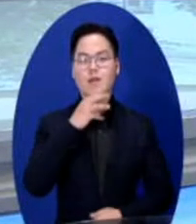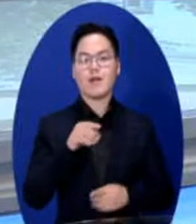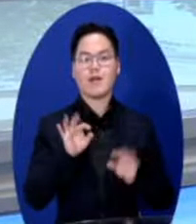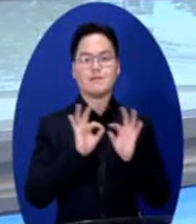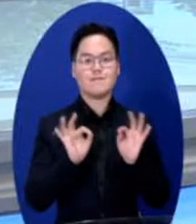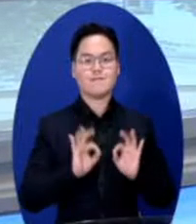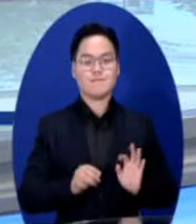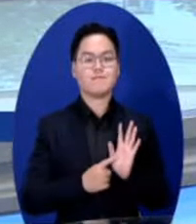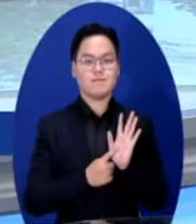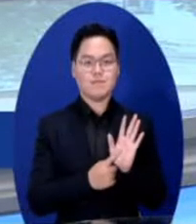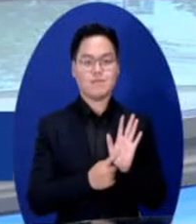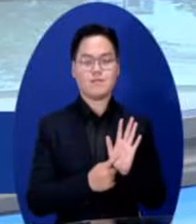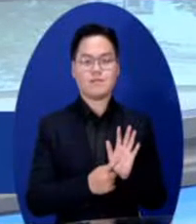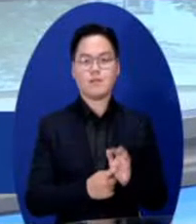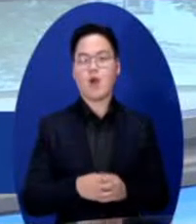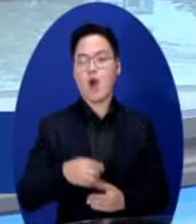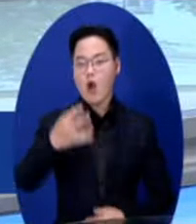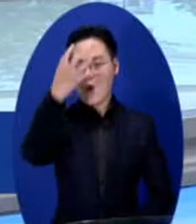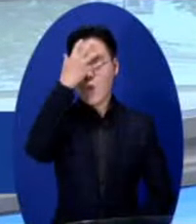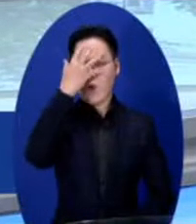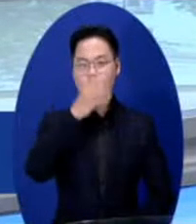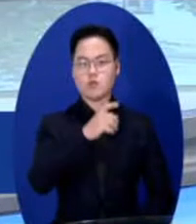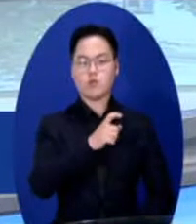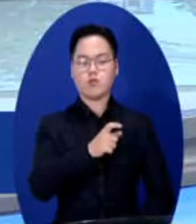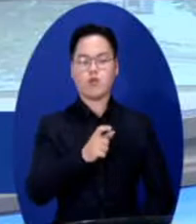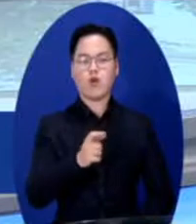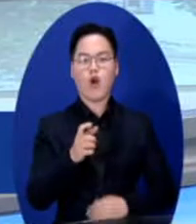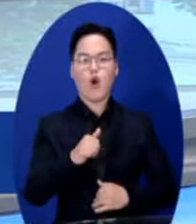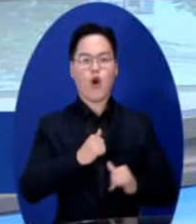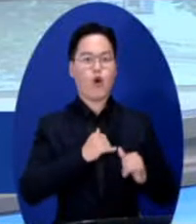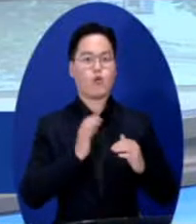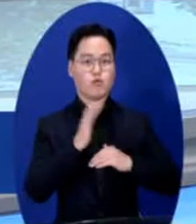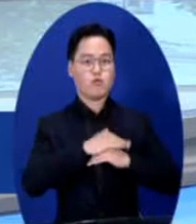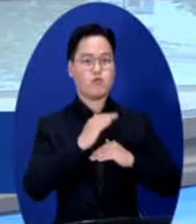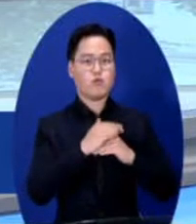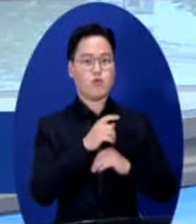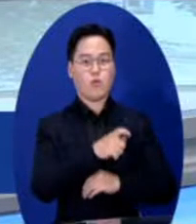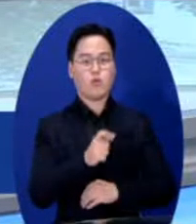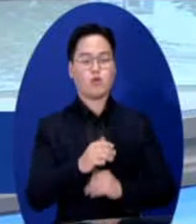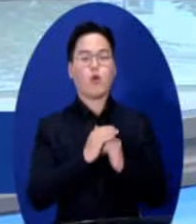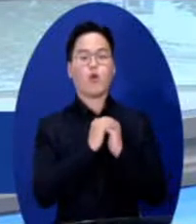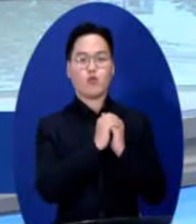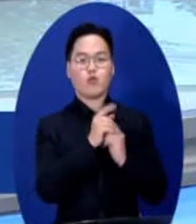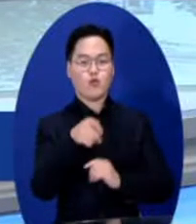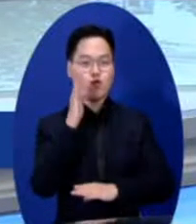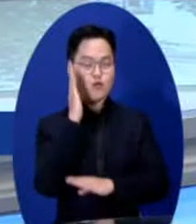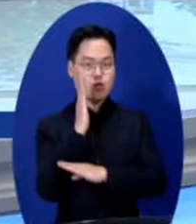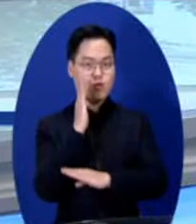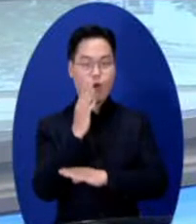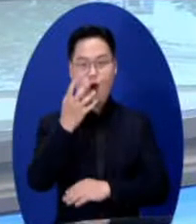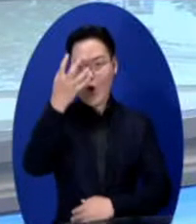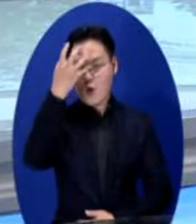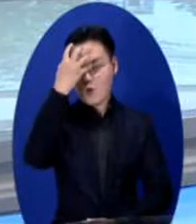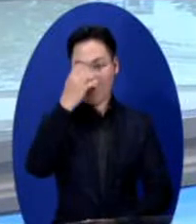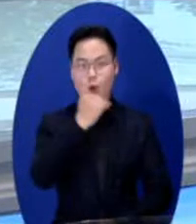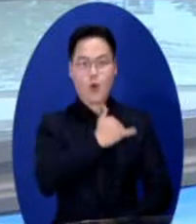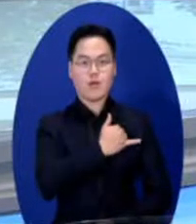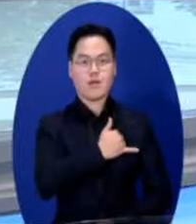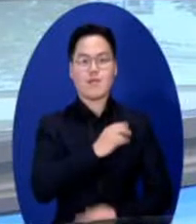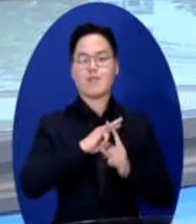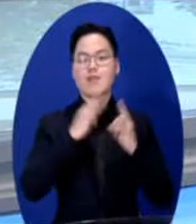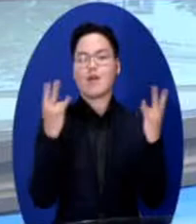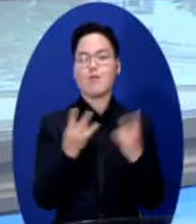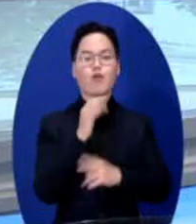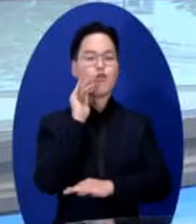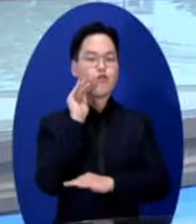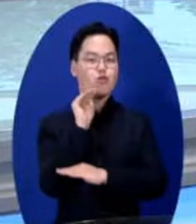хөтөлбөртөө эдгээр үйл явдлуудыг онцолж байна. Улс төрийн эсрэг тэмдэгтэйсийн дурсгалыг хүндэтгэх өдөр өнөөдөр тохиолж байна. Энэ өдрийг тохиолдуулад төр засгийн өдөрлгүүд болоод нийгмийн